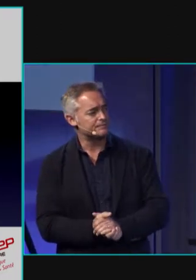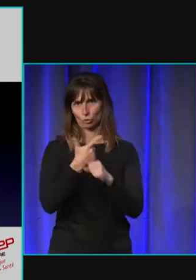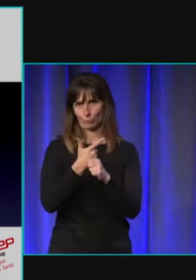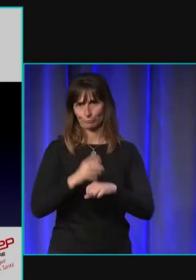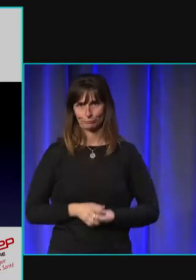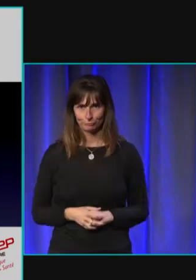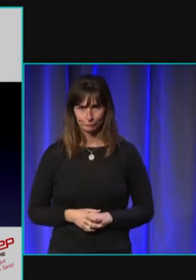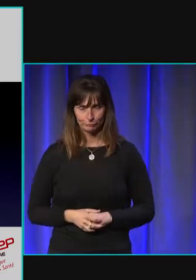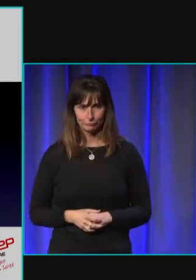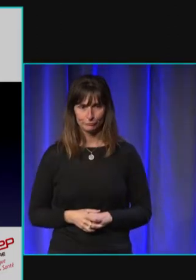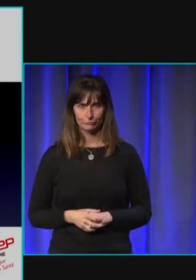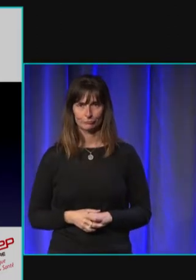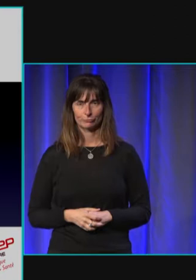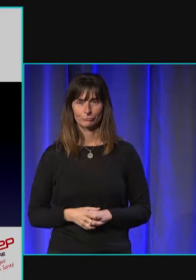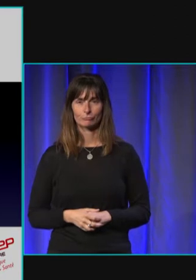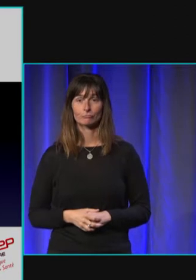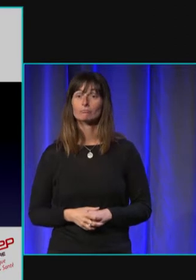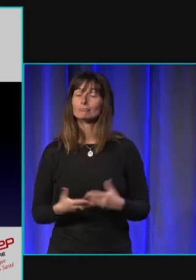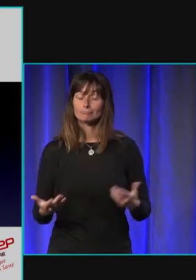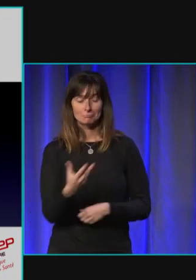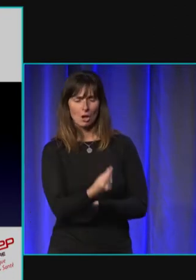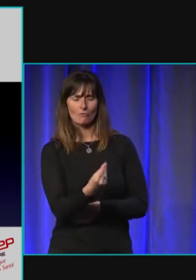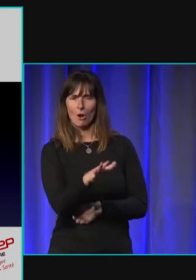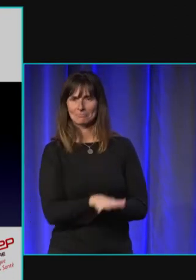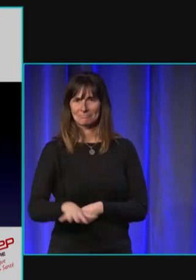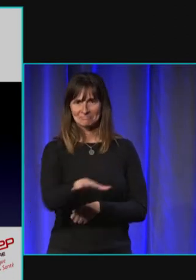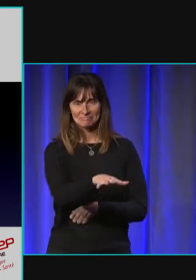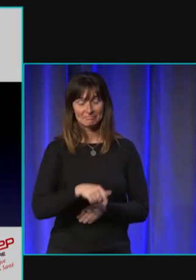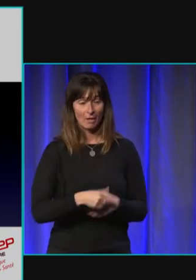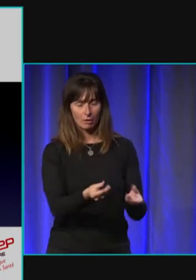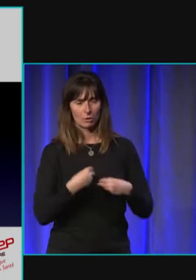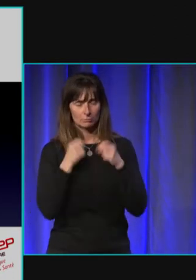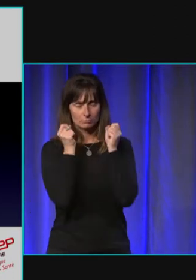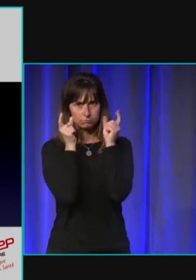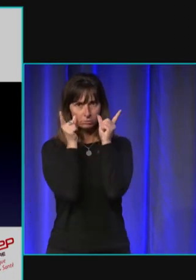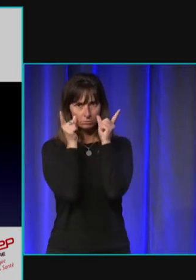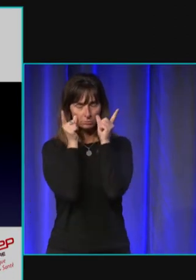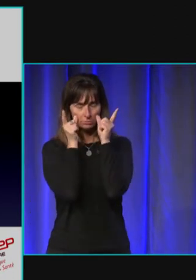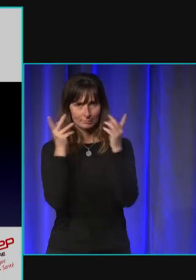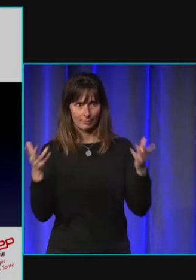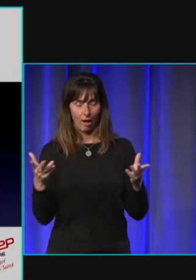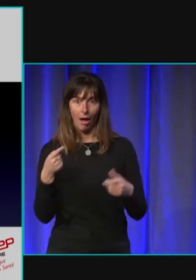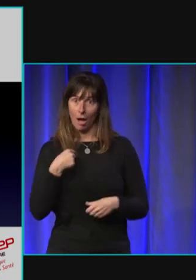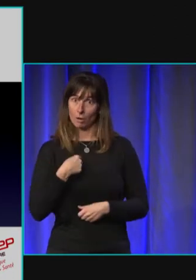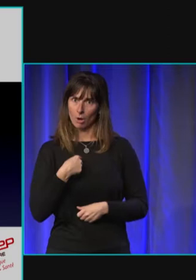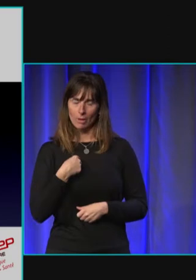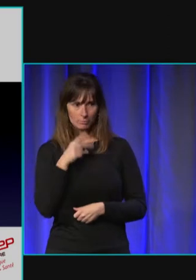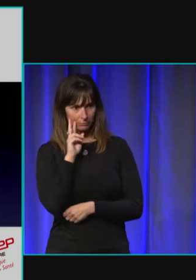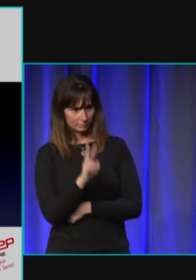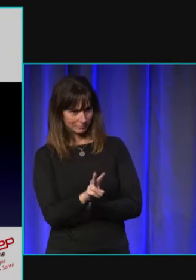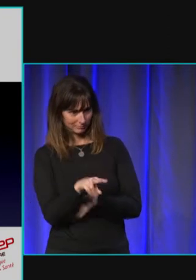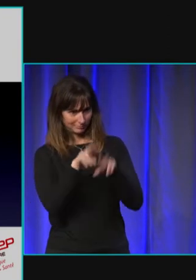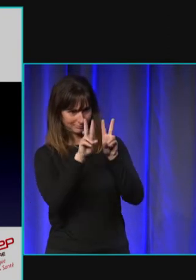garçon. Alors, les enfants, ils nous étonnent. En tout cas, moi, quand je les observe, m'étonnent